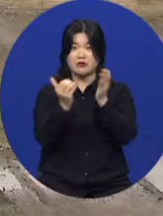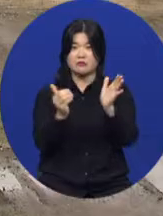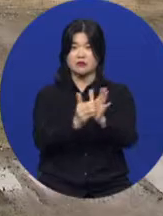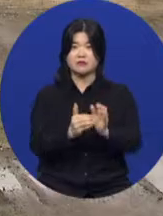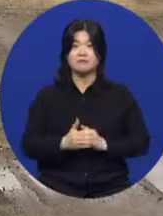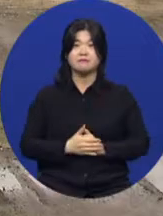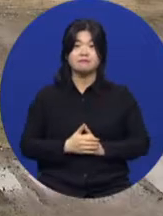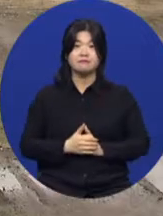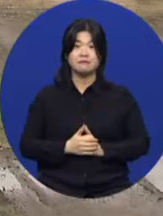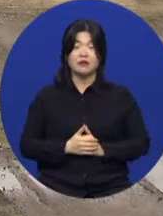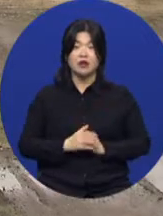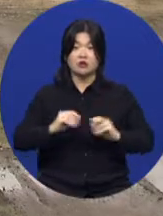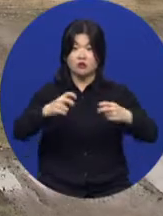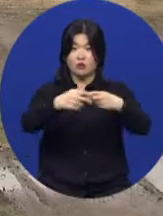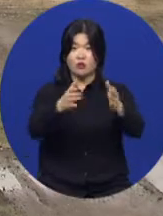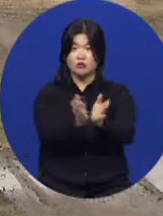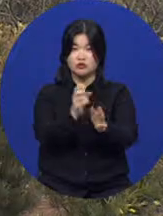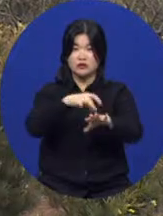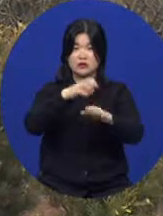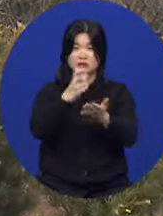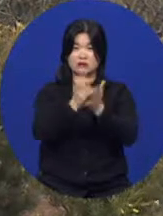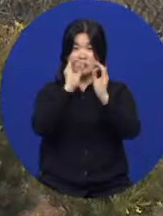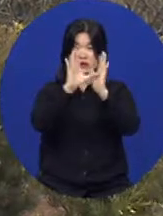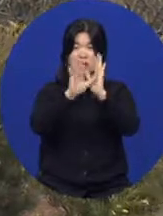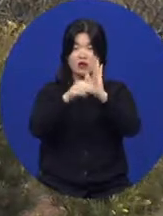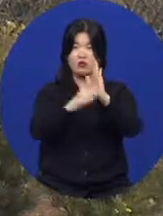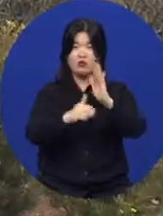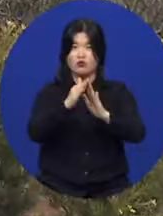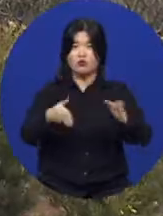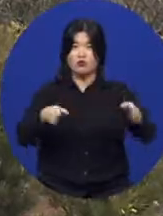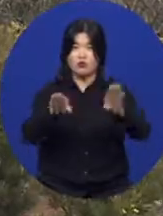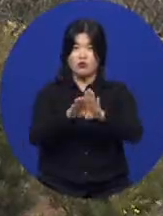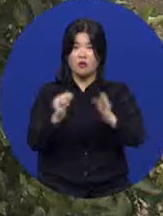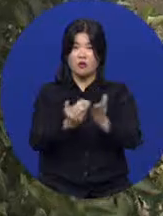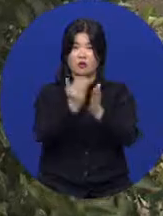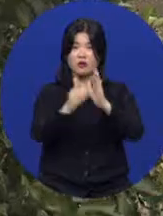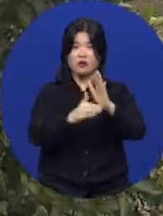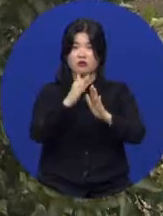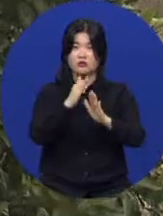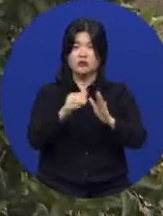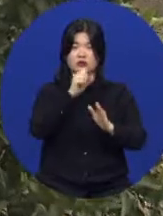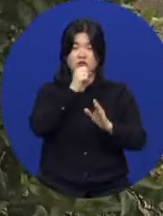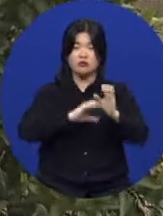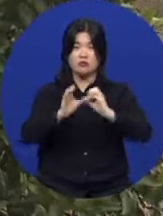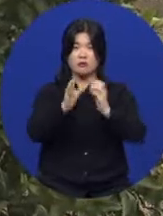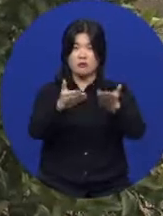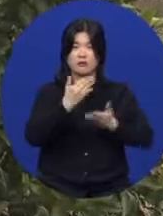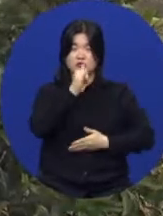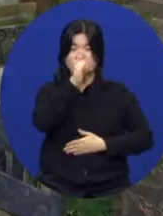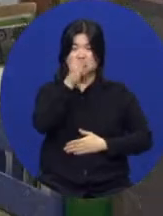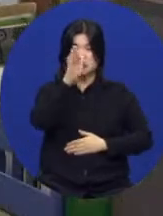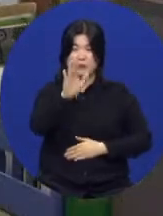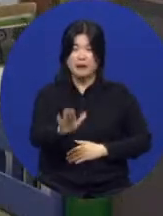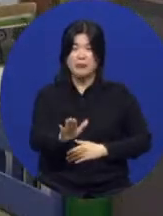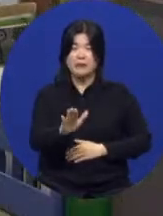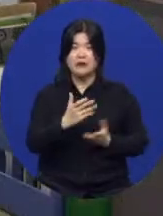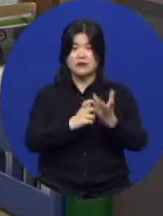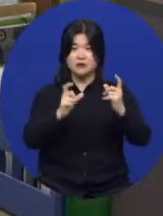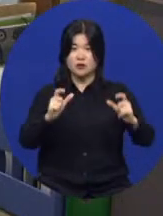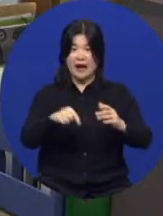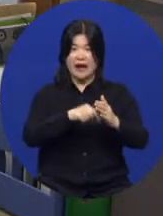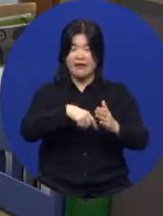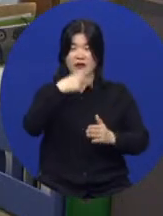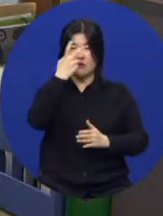설명했습니다. 국토부의 지침에 따르면 공공기관인 제주개발공사는 가산점을 받을 수 있었는데도 제주도의